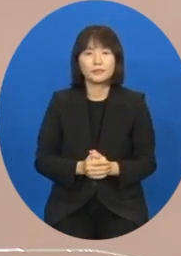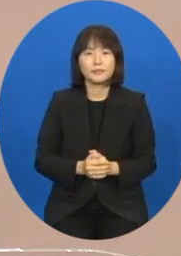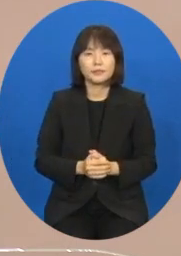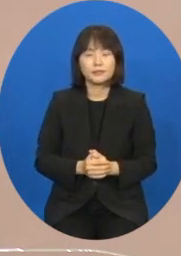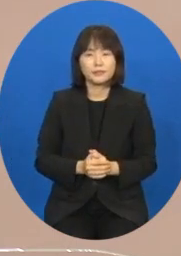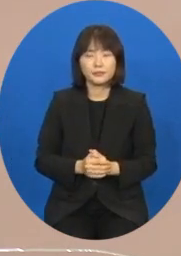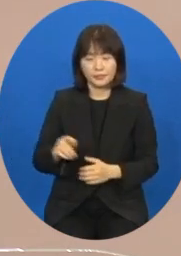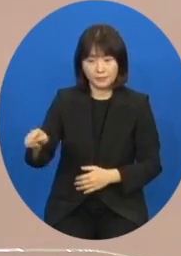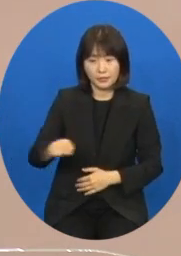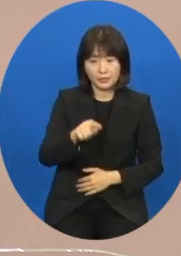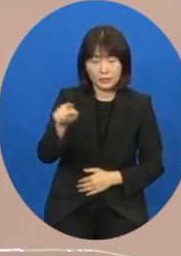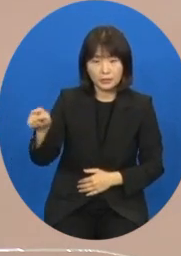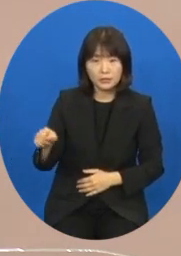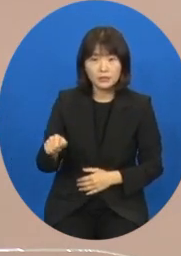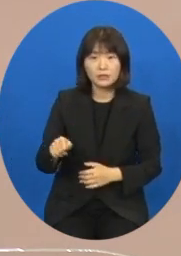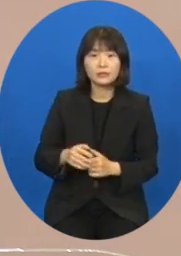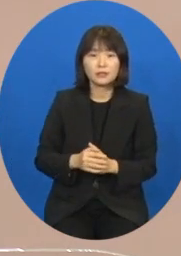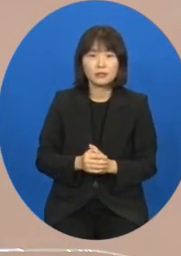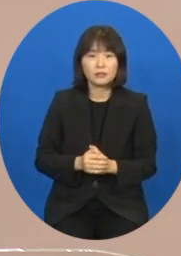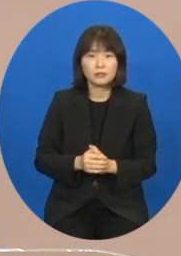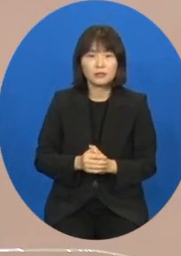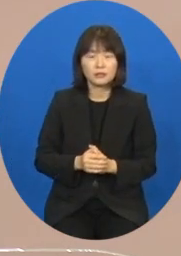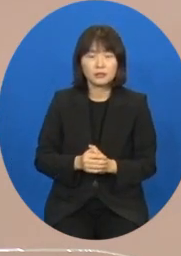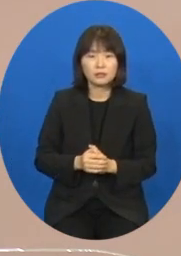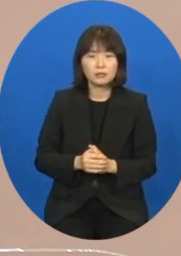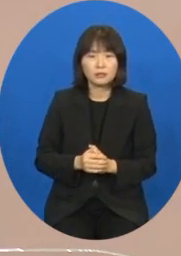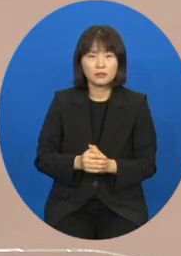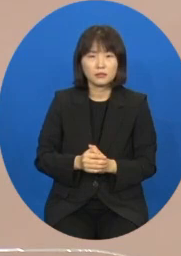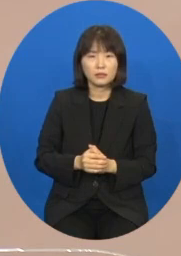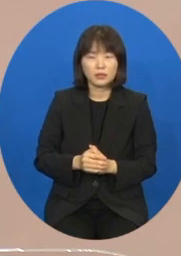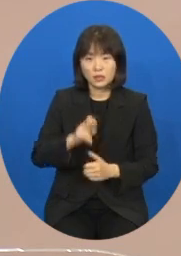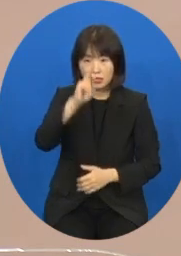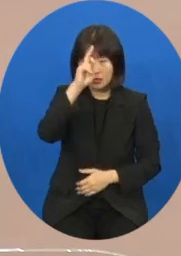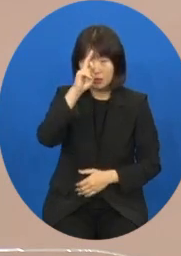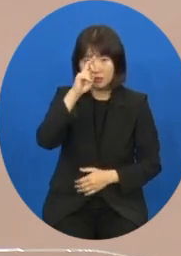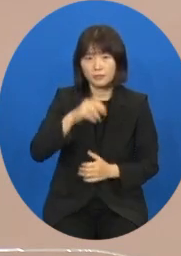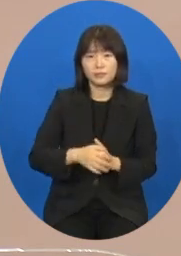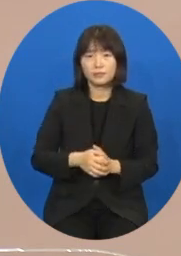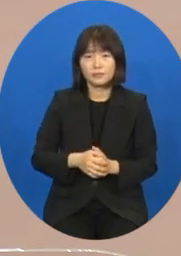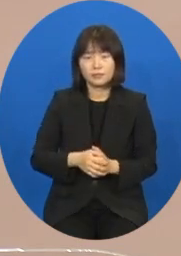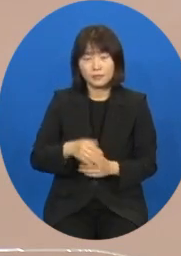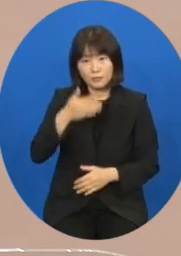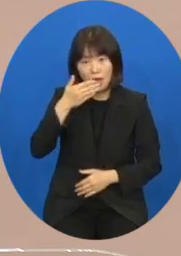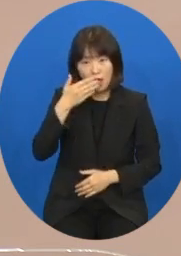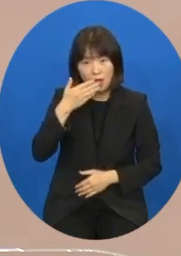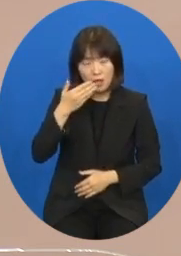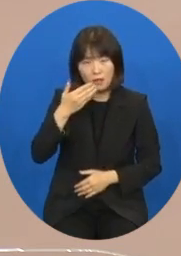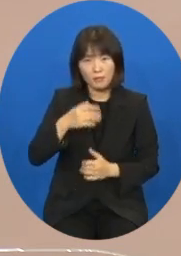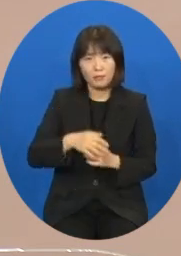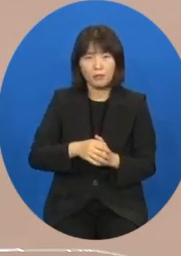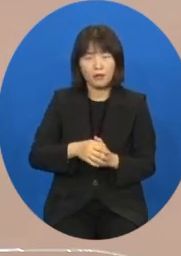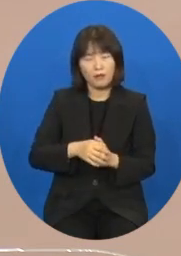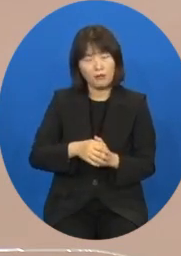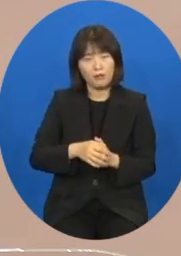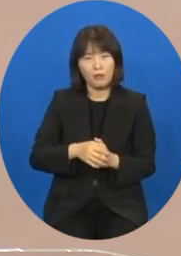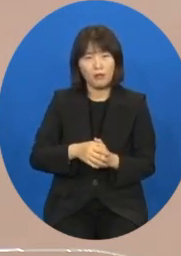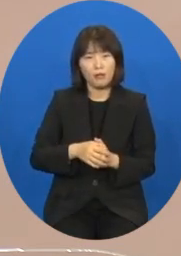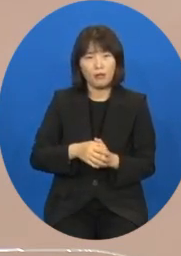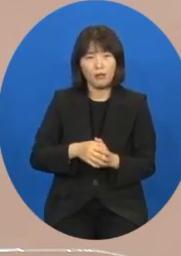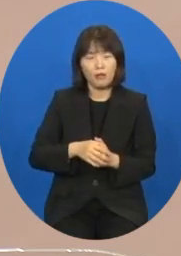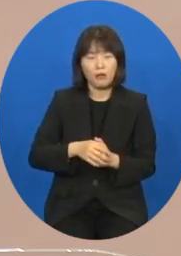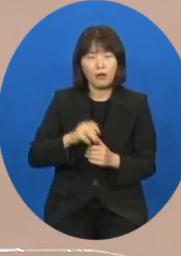그들이 때가 되었지만 밥을 먹을 수 있는 식사를 할 수 있는 여건이 전혀 되지 않았습니다.